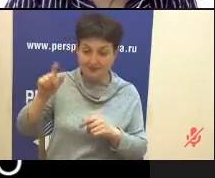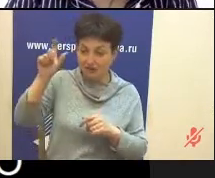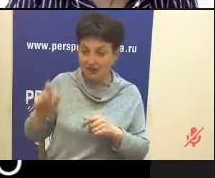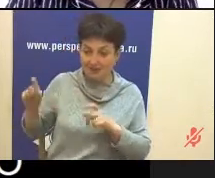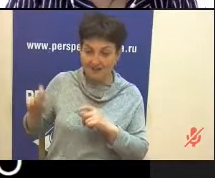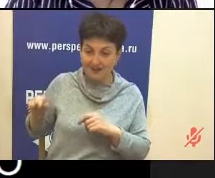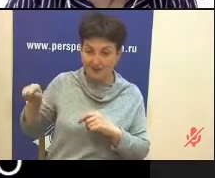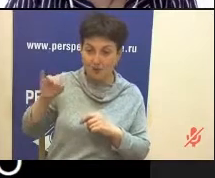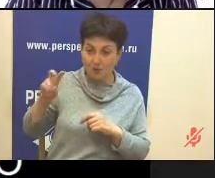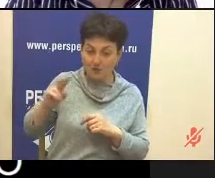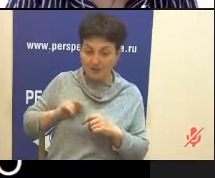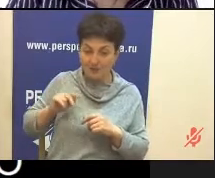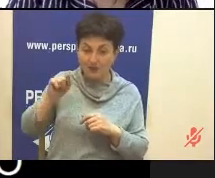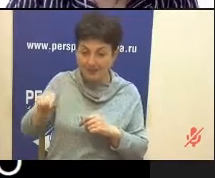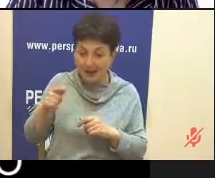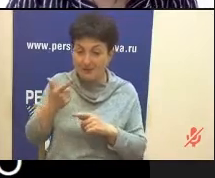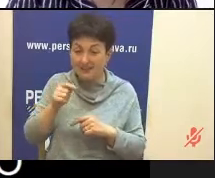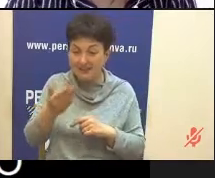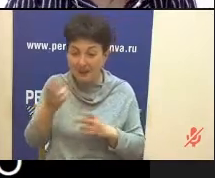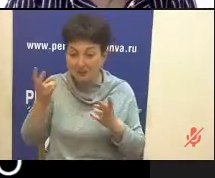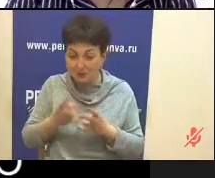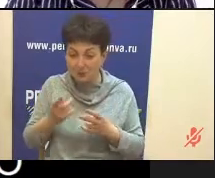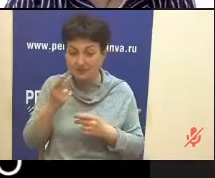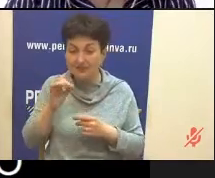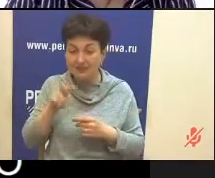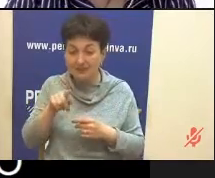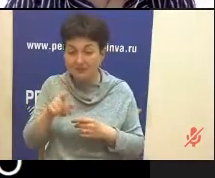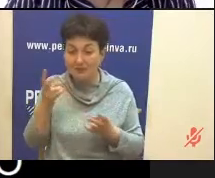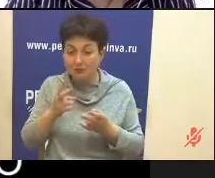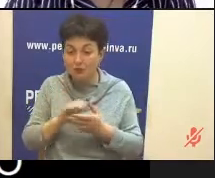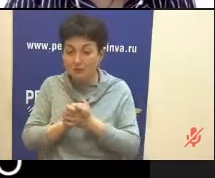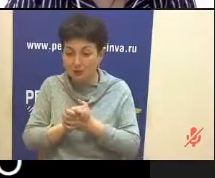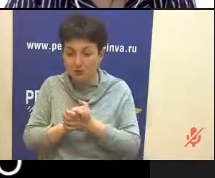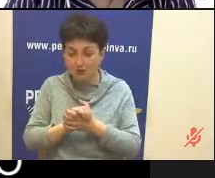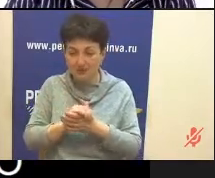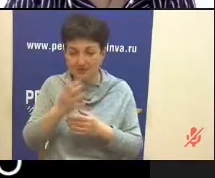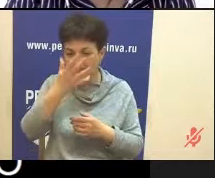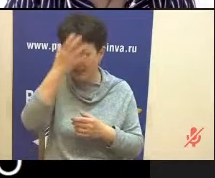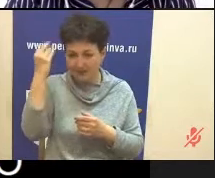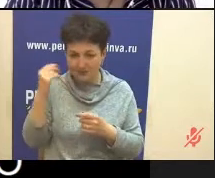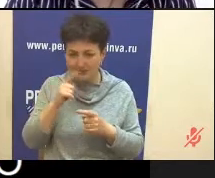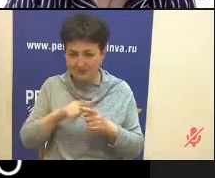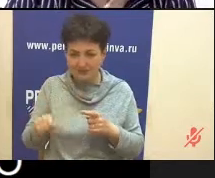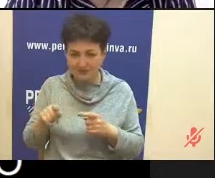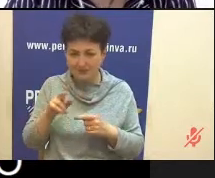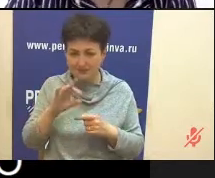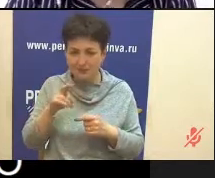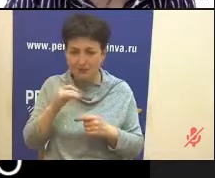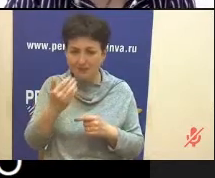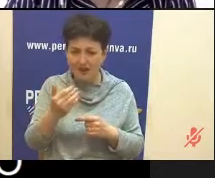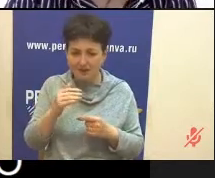сейчас приземлится человек, и вы услышите, что он работает ровно там, где вам нужно, с кем вам нужно подружиться,